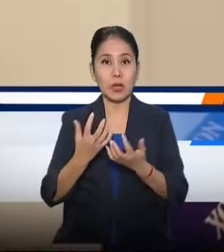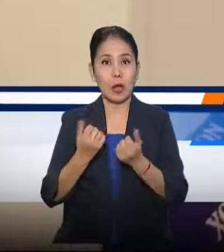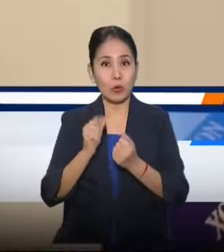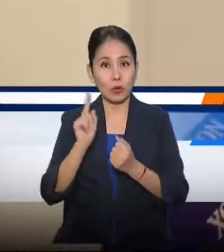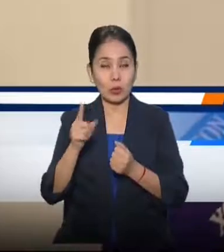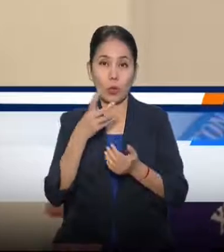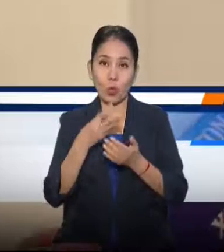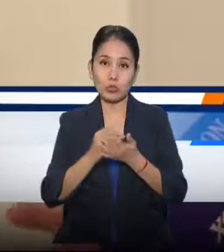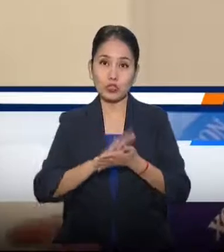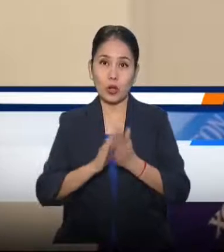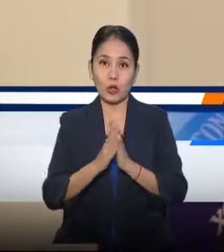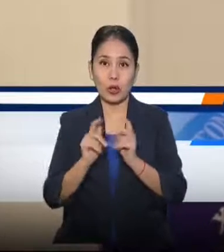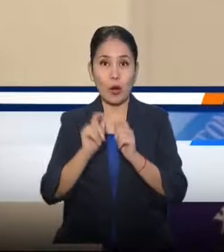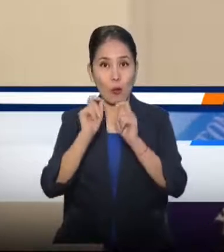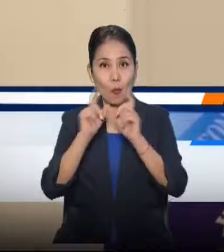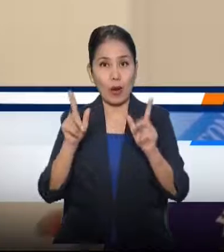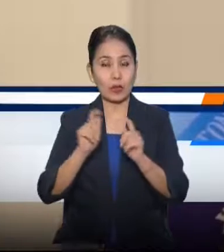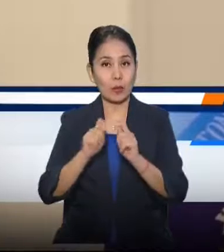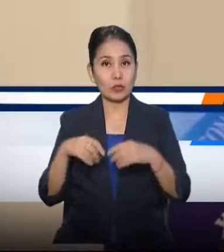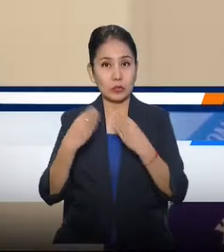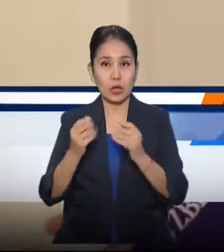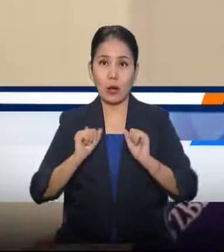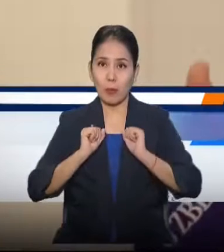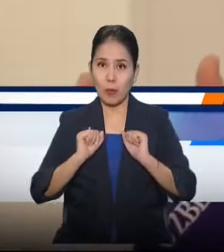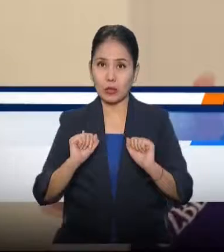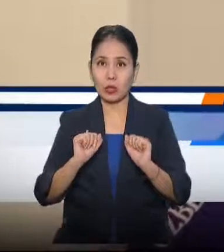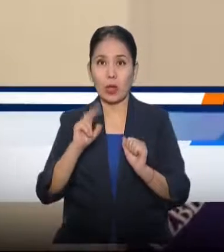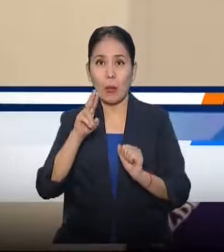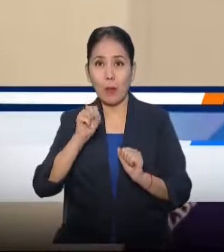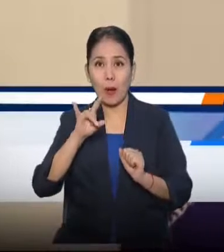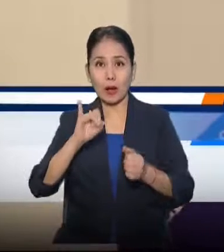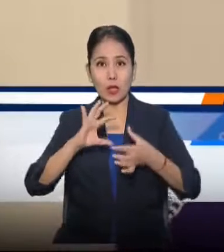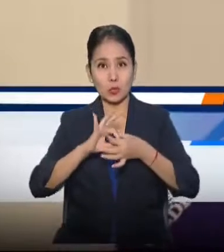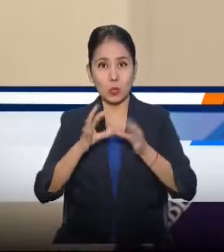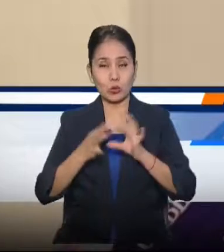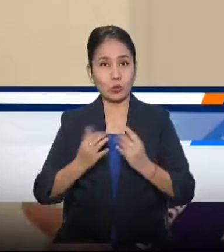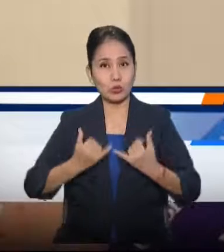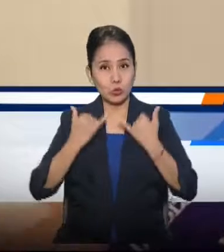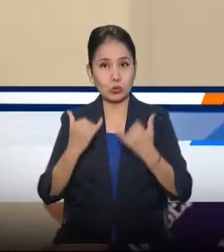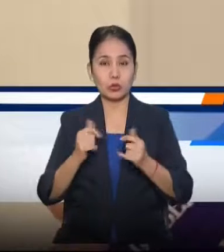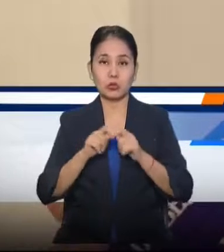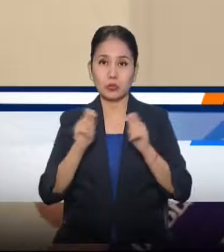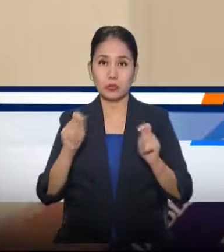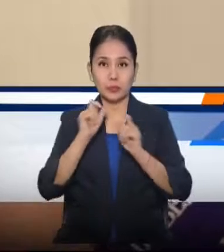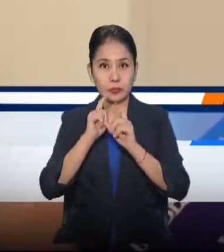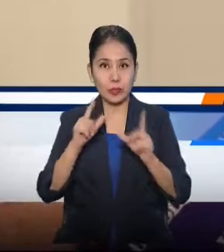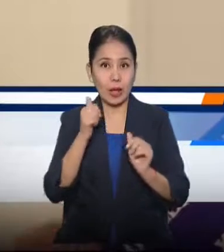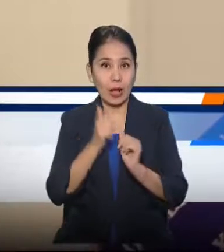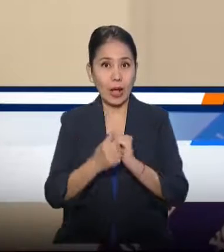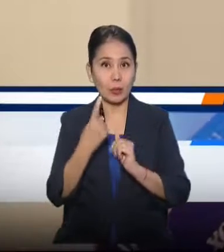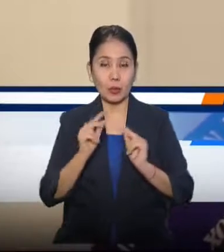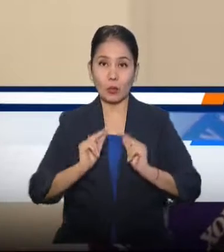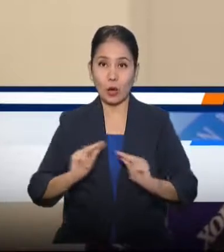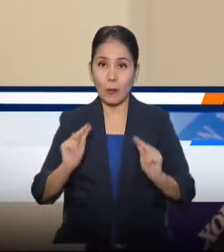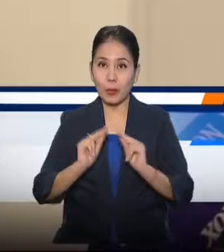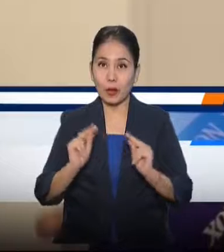sharoitlar yaratilib, shu maktablarni ochamiz, matonat maktablari. Para sportchilar uchun ochamiz dedilar. Hamda har bir